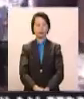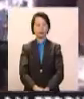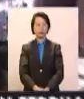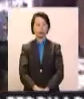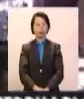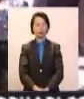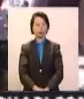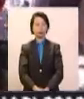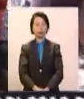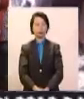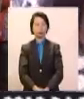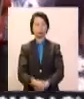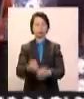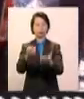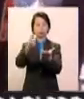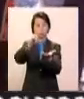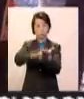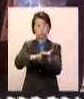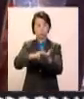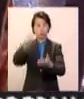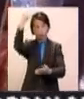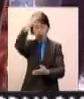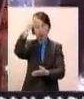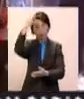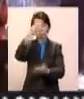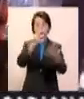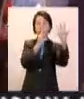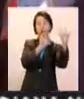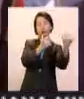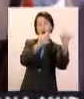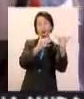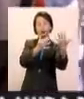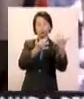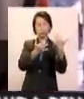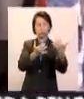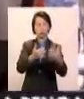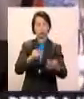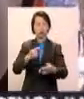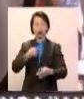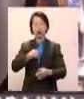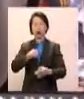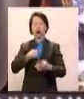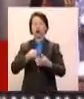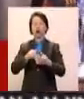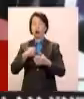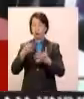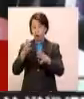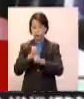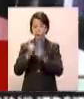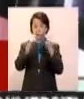Yang apa nama yang daftar haji ni tu tunggu-tunggu. Ya. Bagi saya tu alhamdulillah.